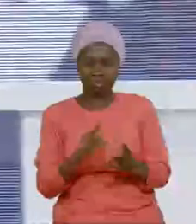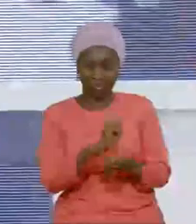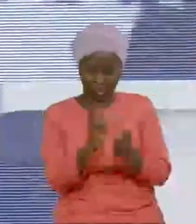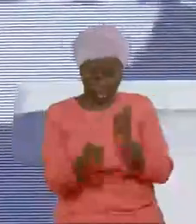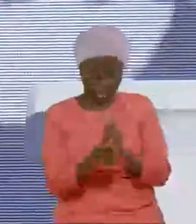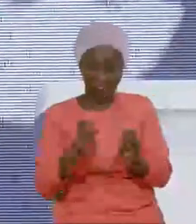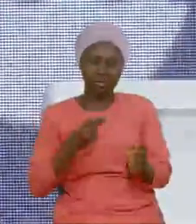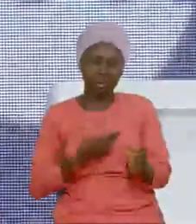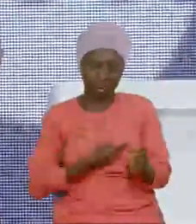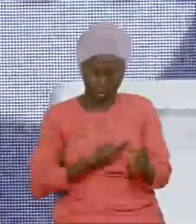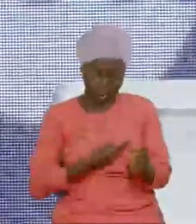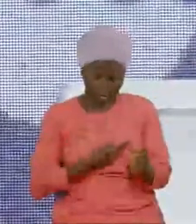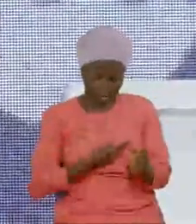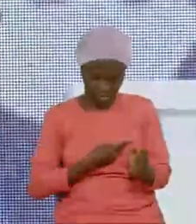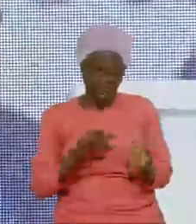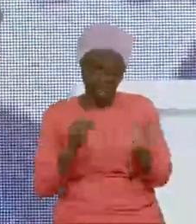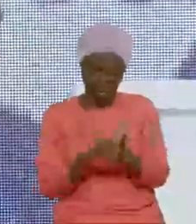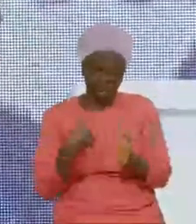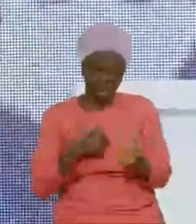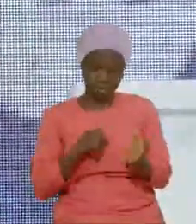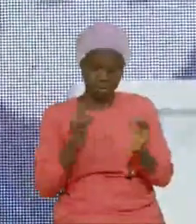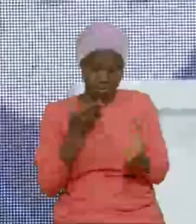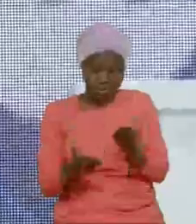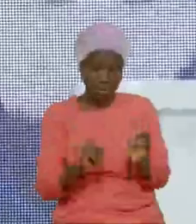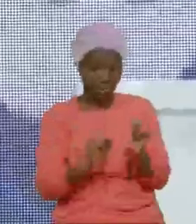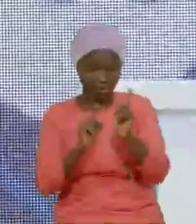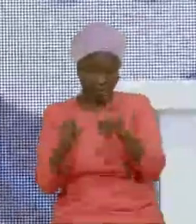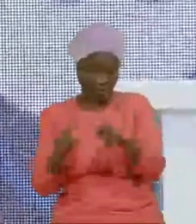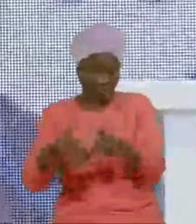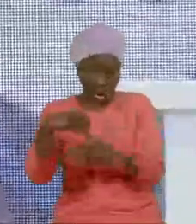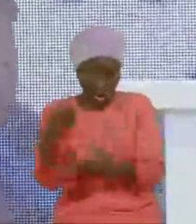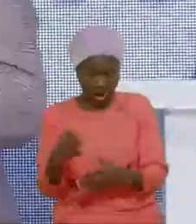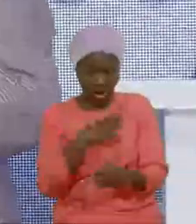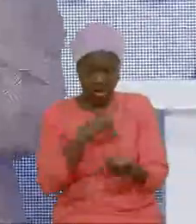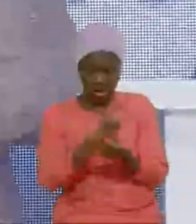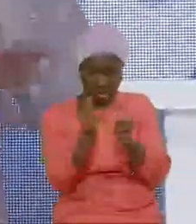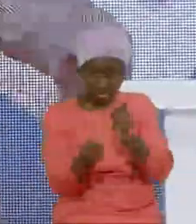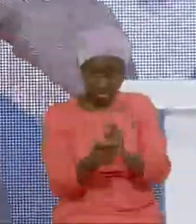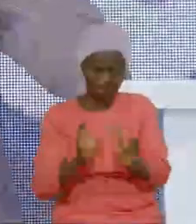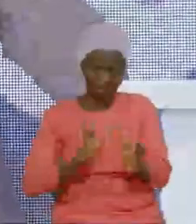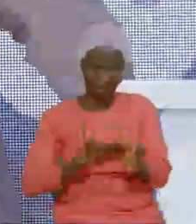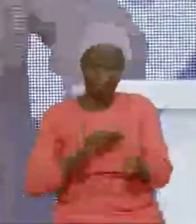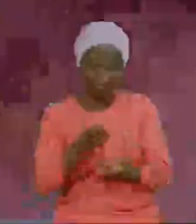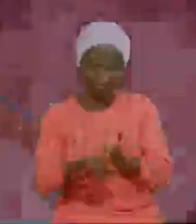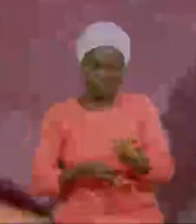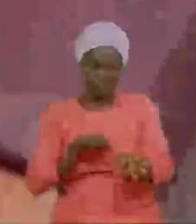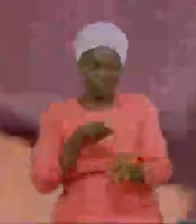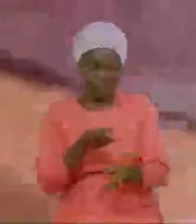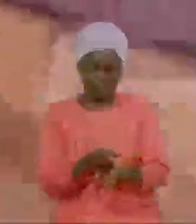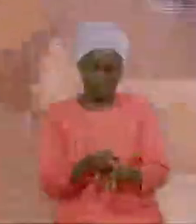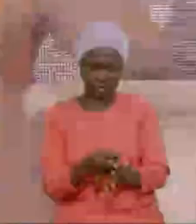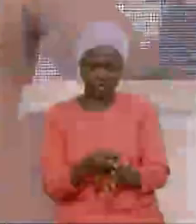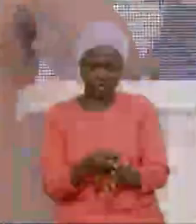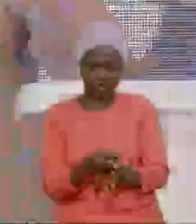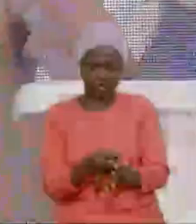us. Change-nous. That we may go out. Afin que nous sortions. And change our world. Pour transformer notre